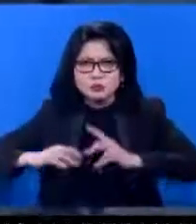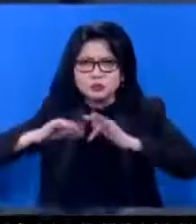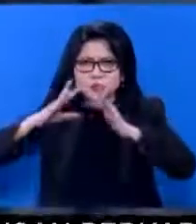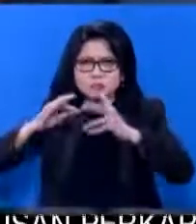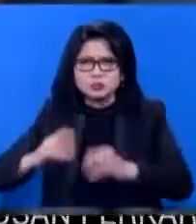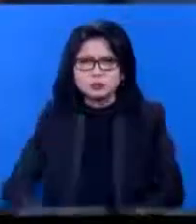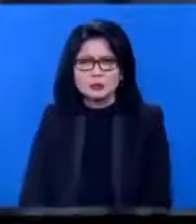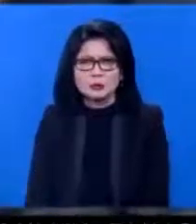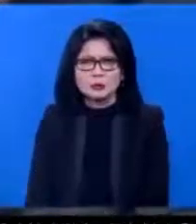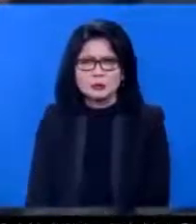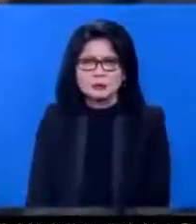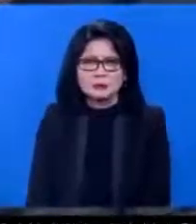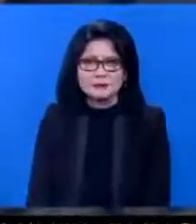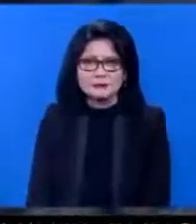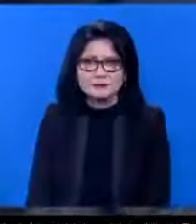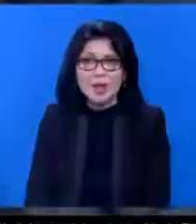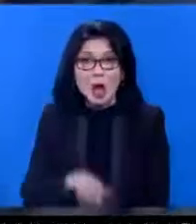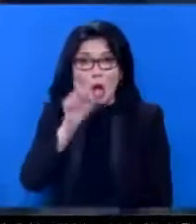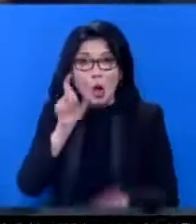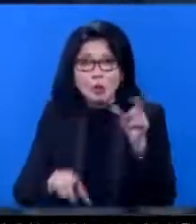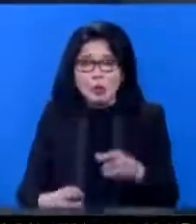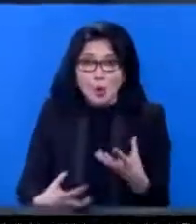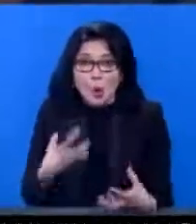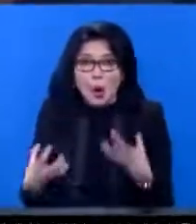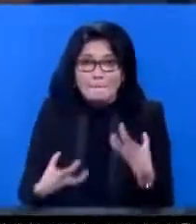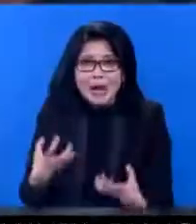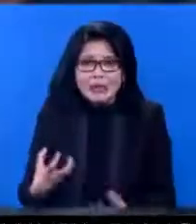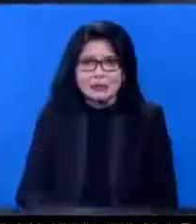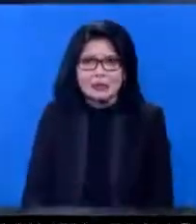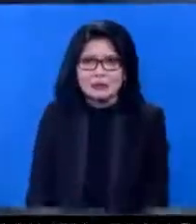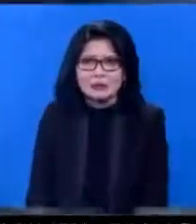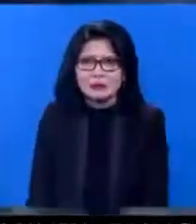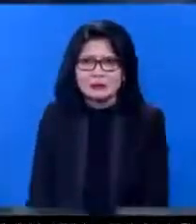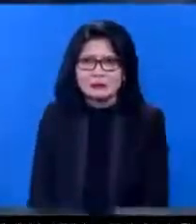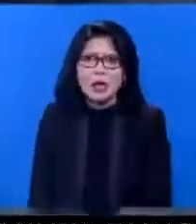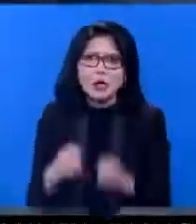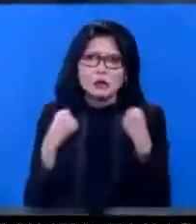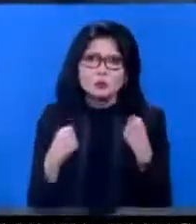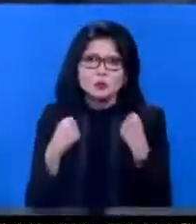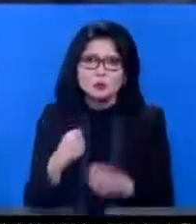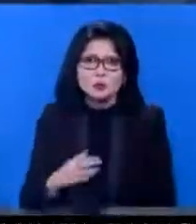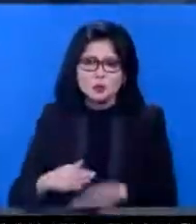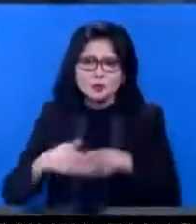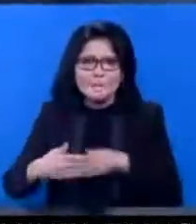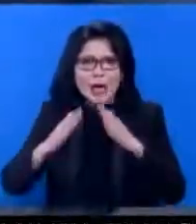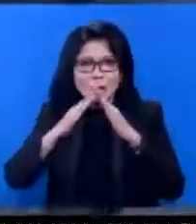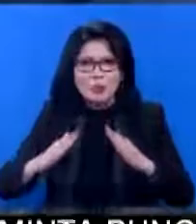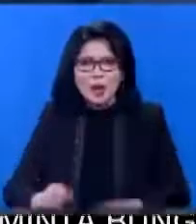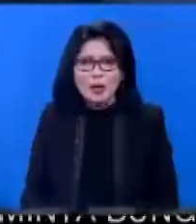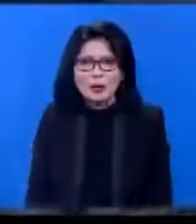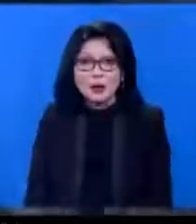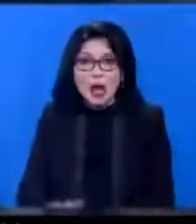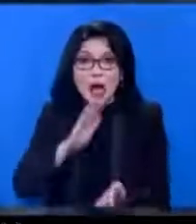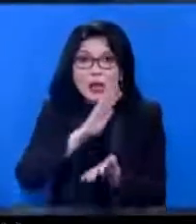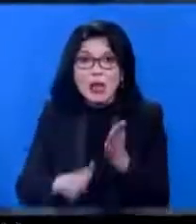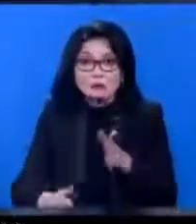terus orang-orang udah panik, cuma duduk-duduk di depan rumah. Nah, tahu-tahu di sini